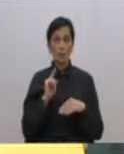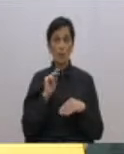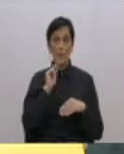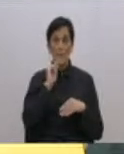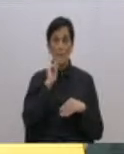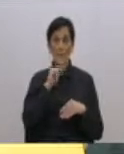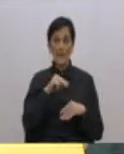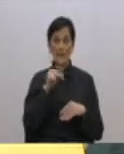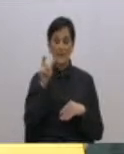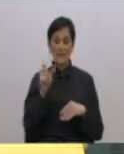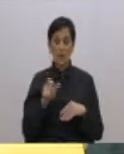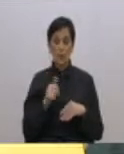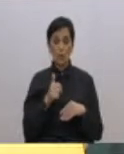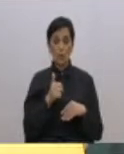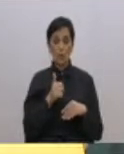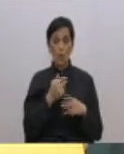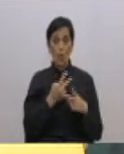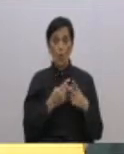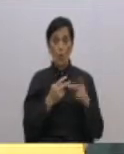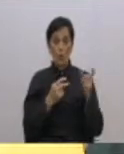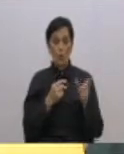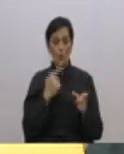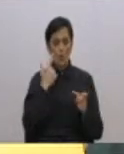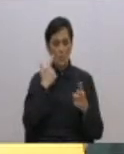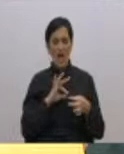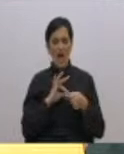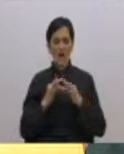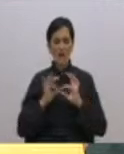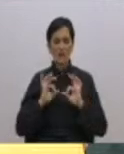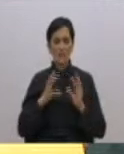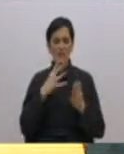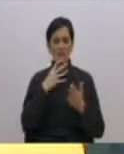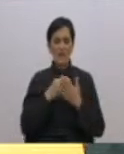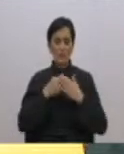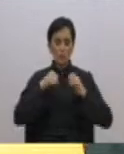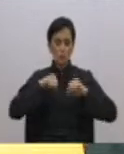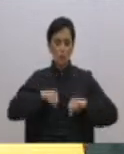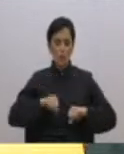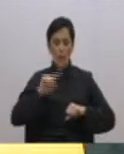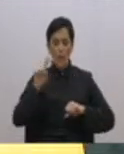ბრალდებულს, ისევე როგორც მშავრდებულს, მკაფიოდ განემარტება თავისი მოვალეობები